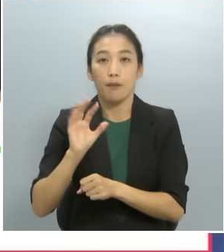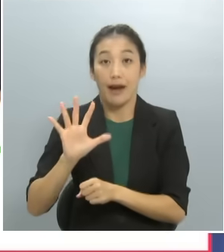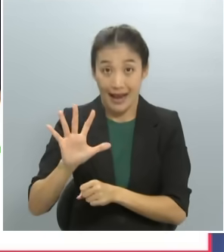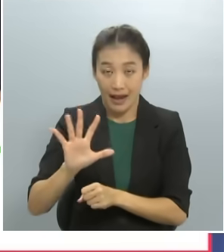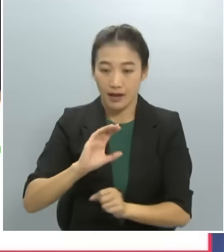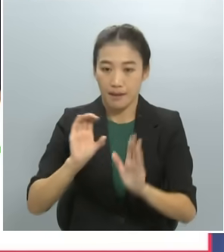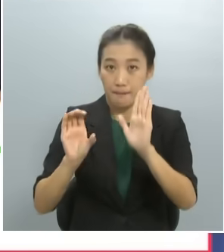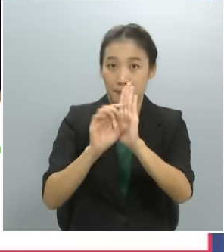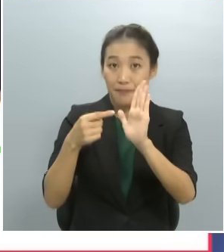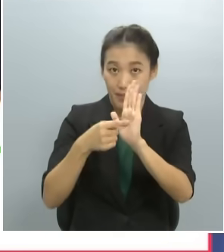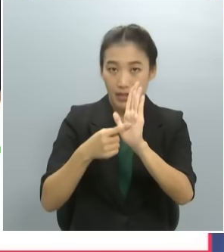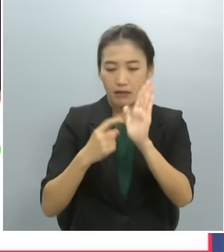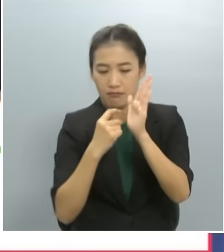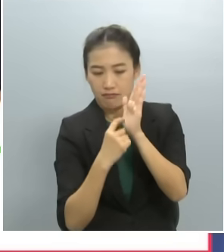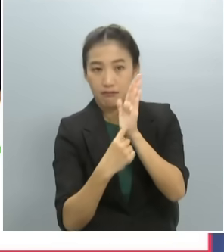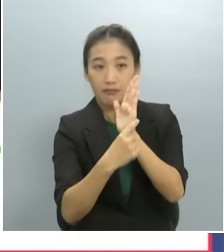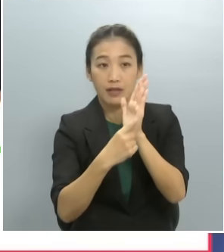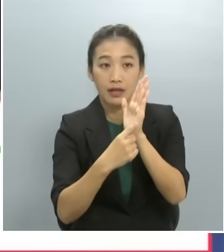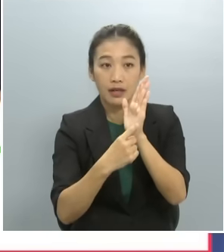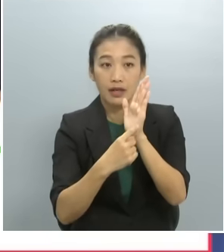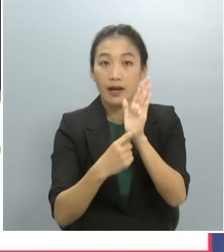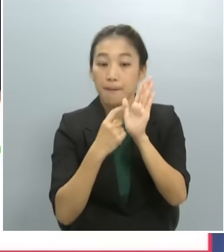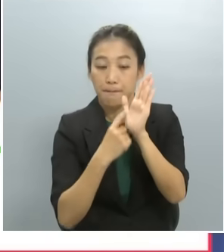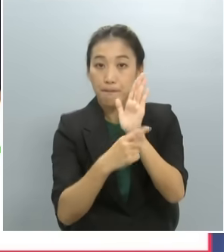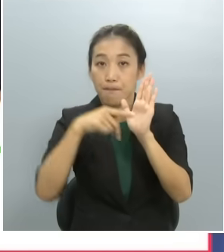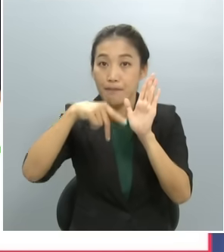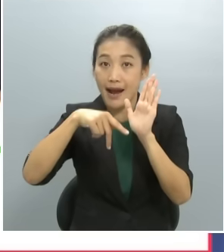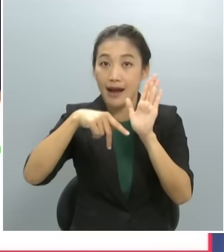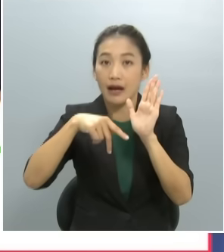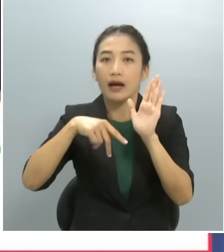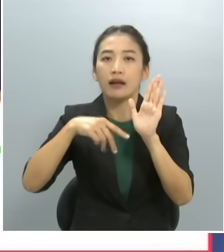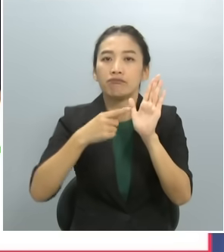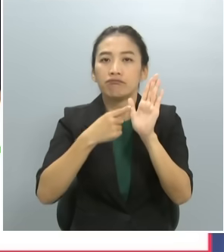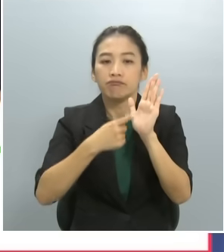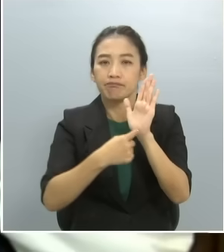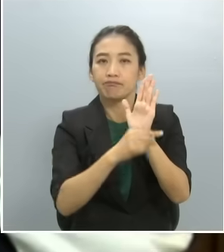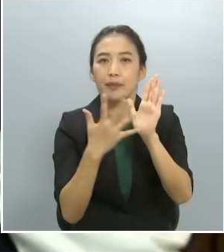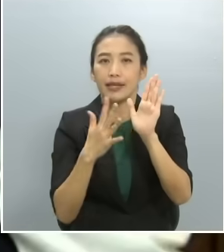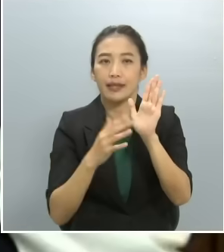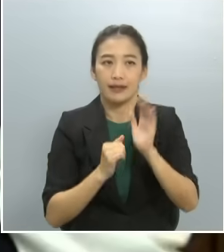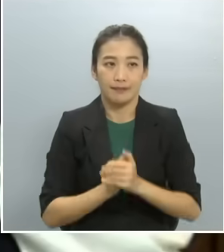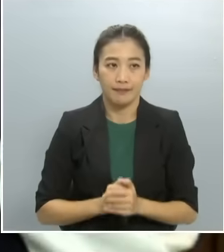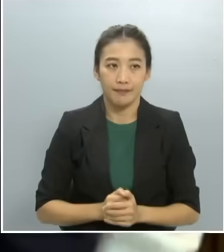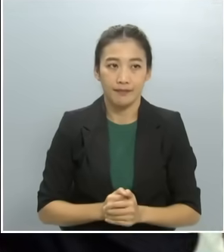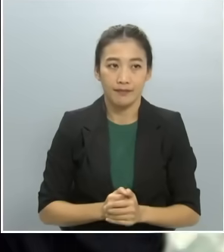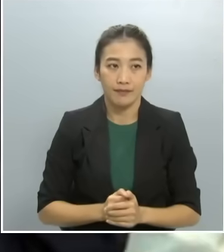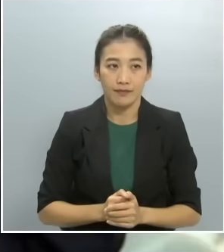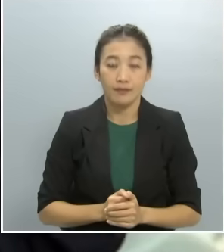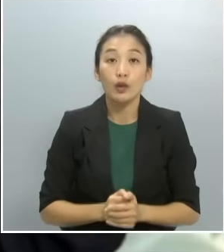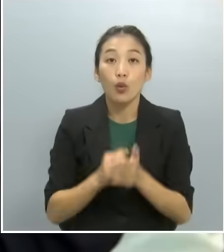สละคำว่าปังชาที่เป็นอักษรโรมันนะคะก็หมายความว่าใช้ปังชาไม่ได้